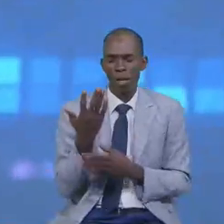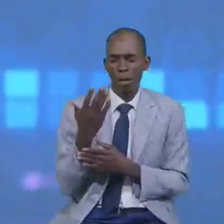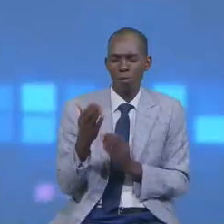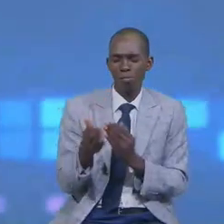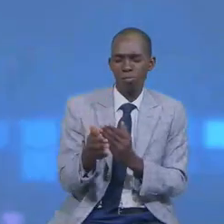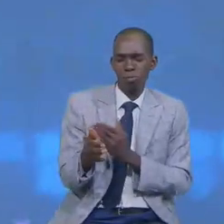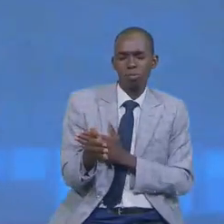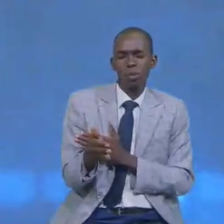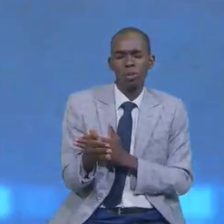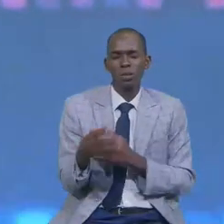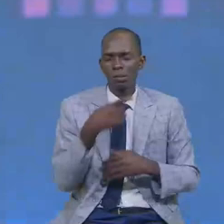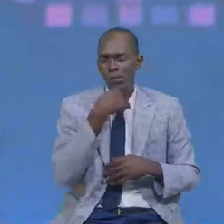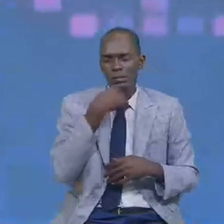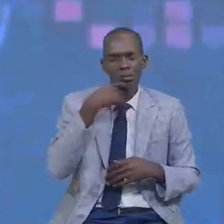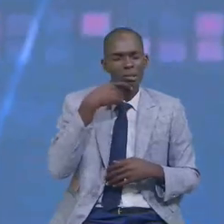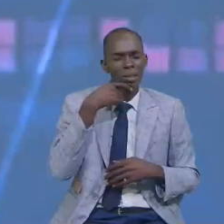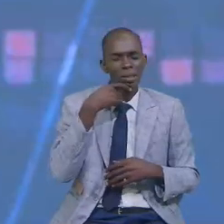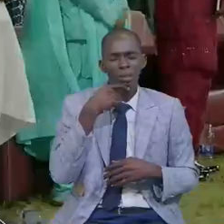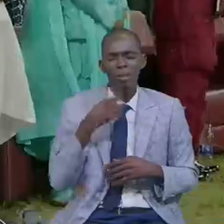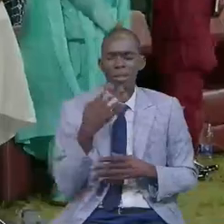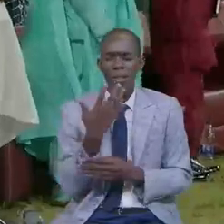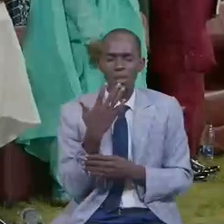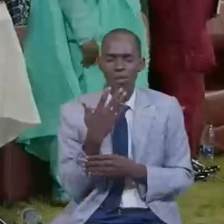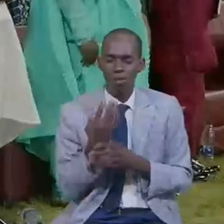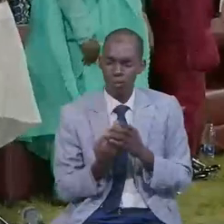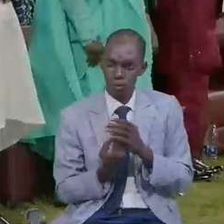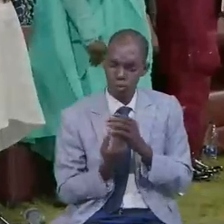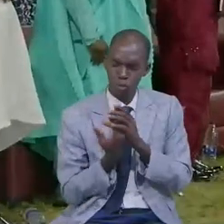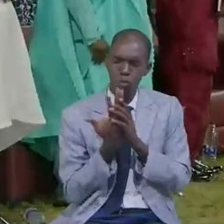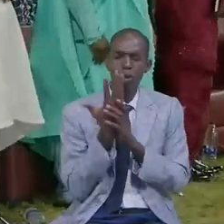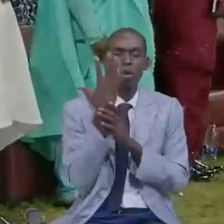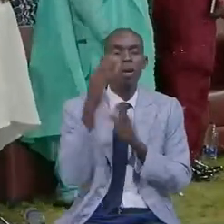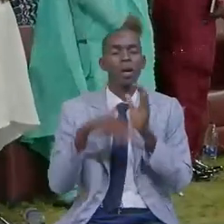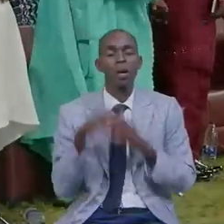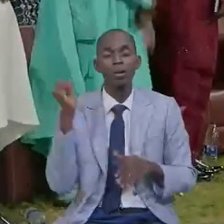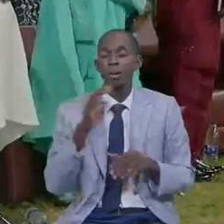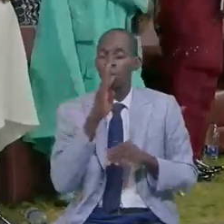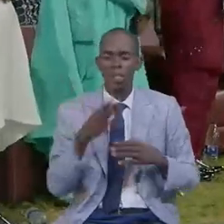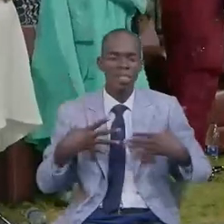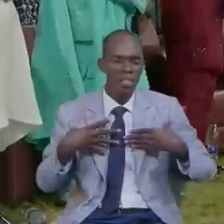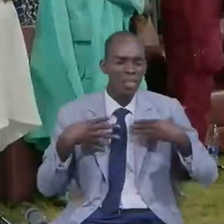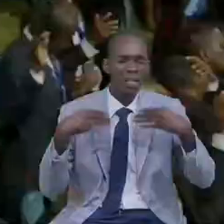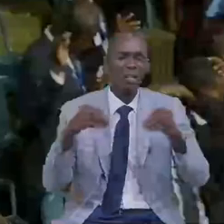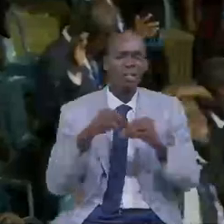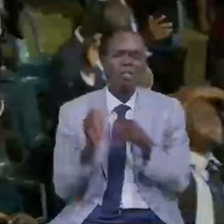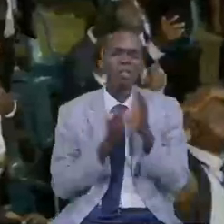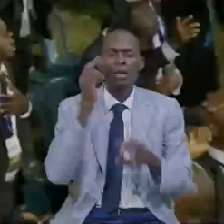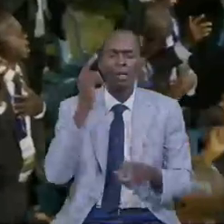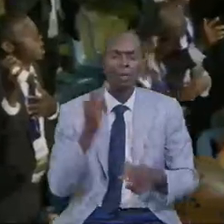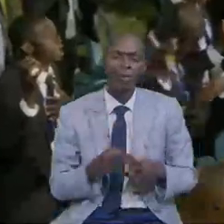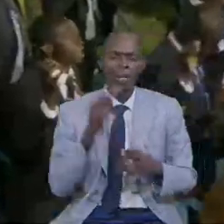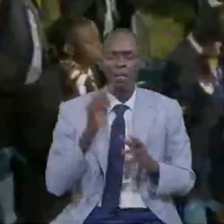mains desséchées, poussées, soyez guéris au nom de Jésus.